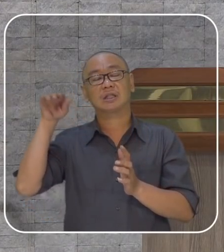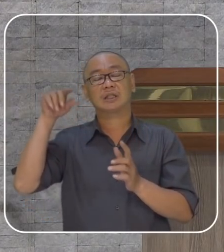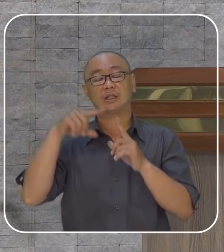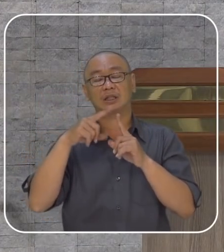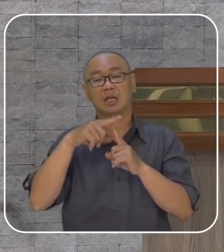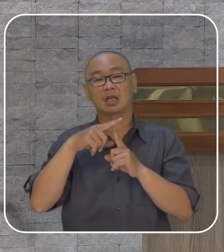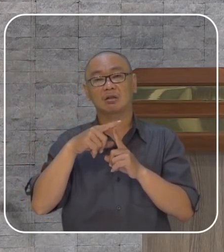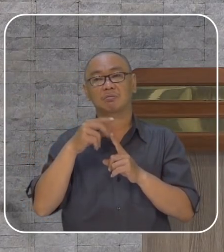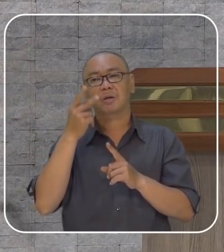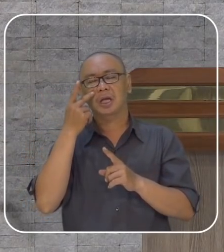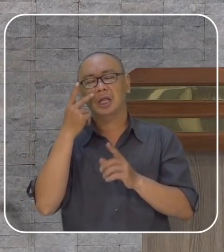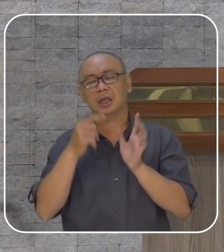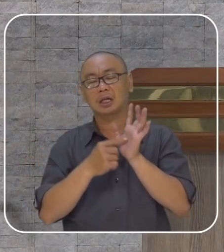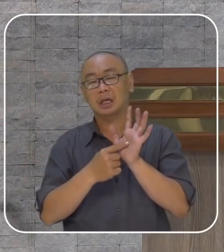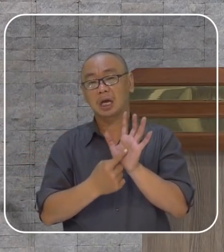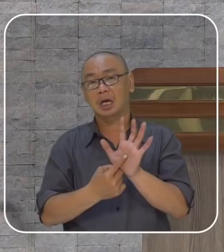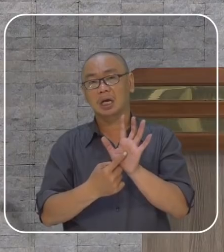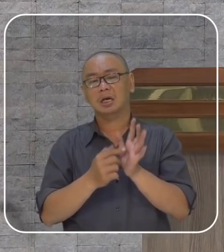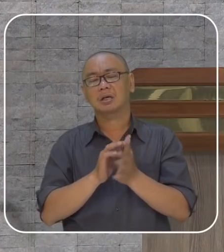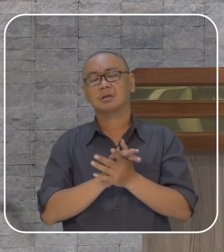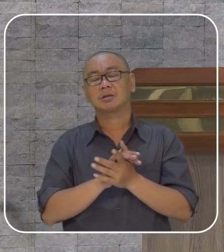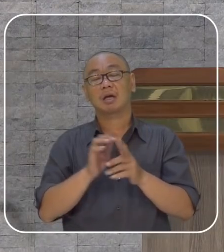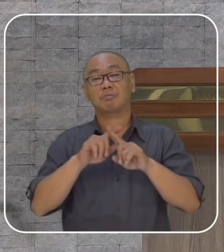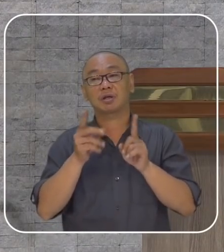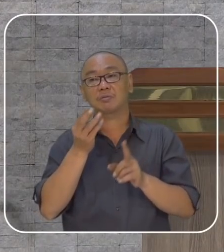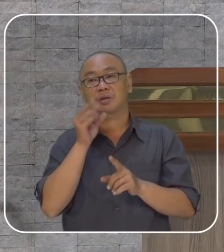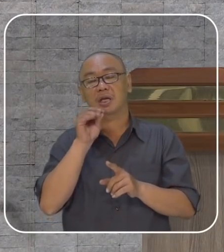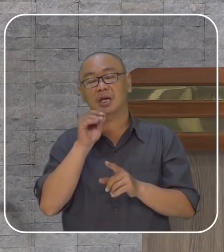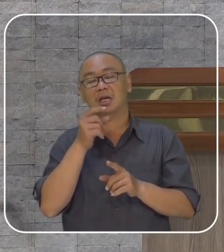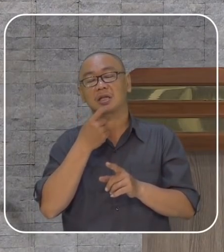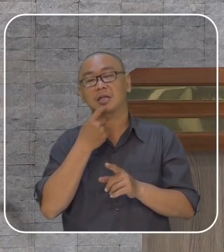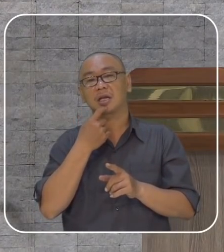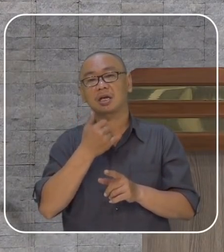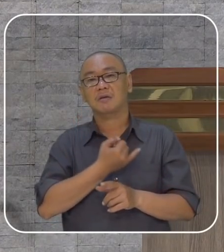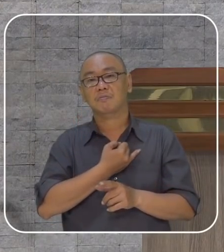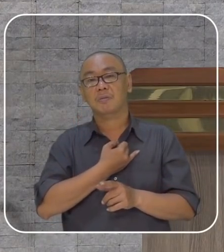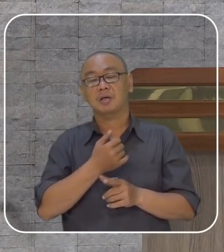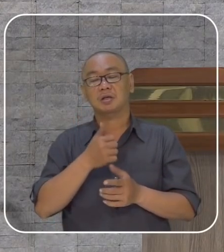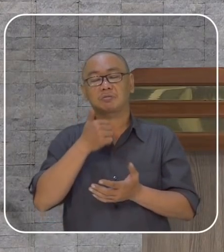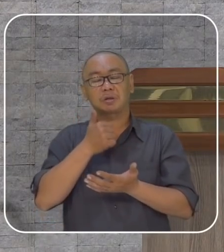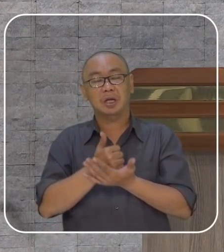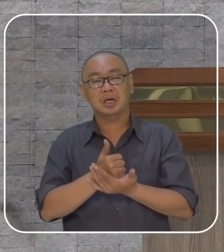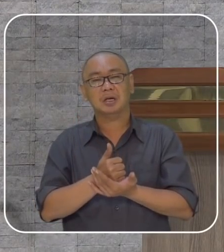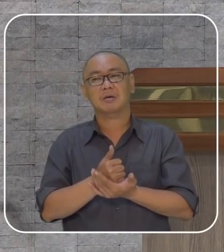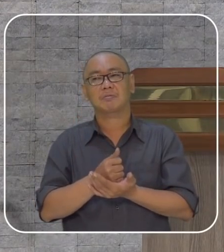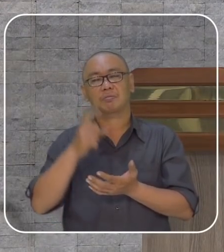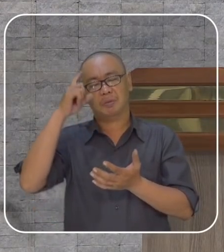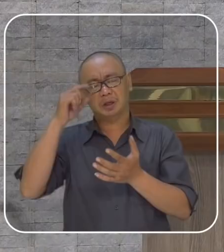kepada tanda-tanda, tetapi ketika berbicara tentang iman yang sebenarnya, percaya yang